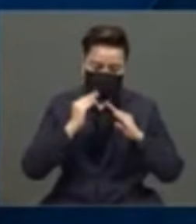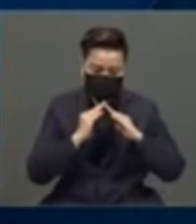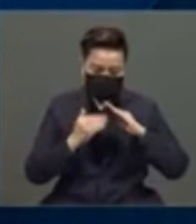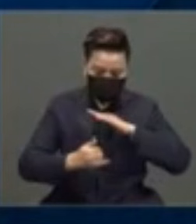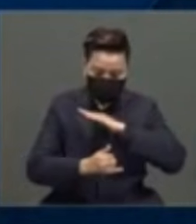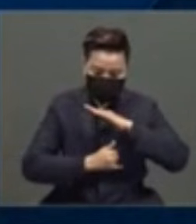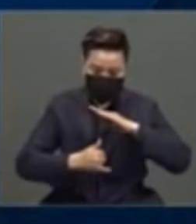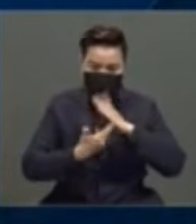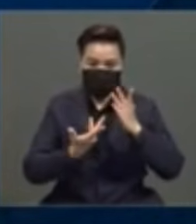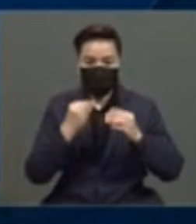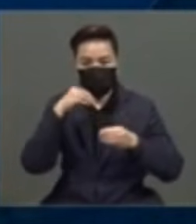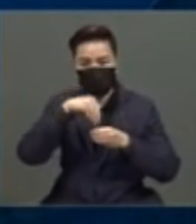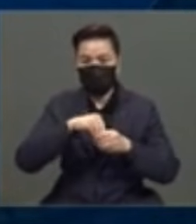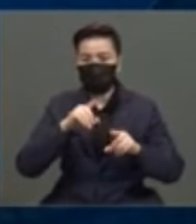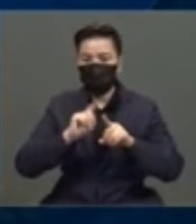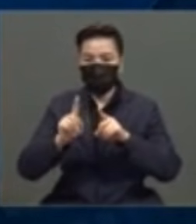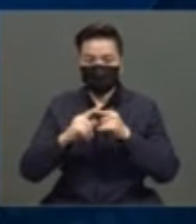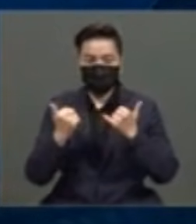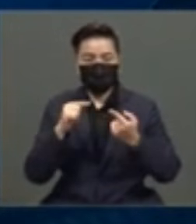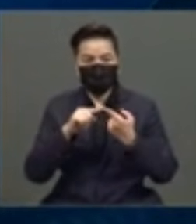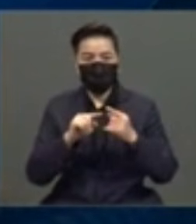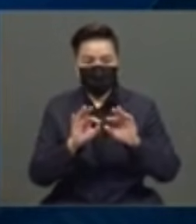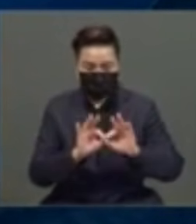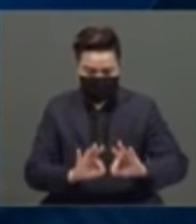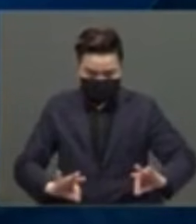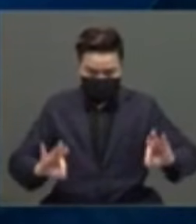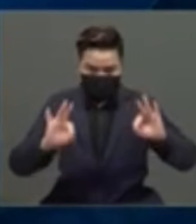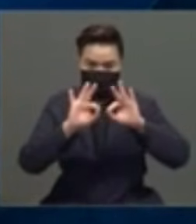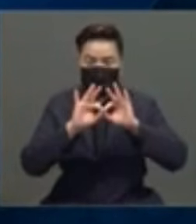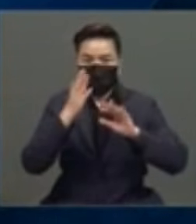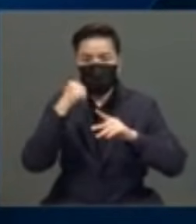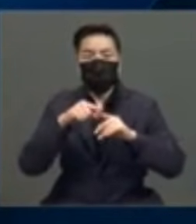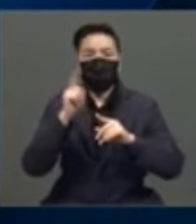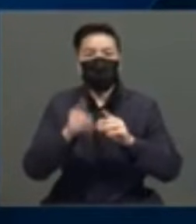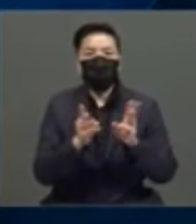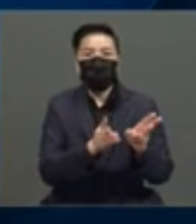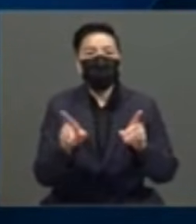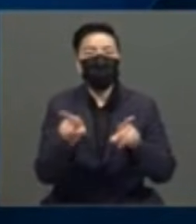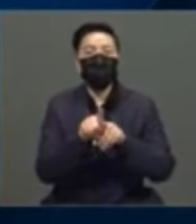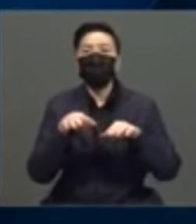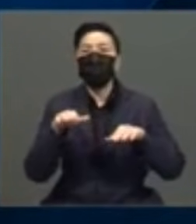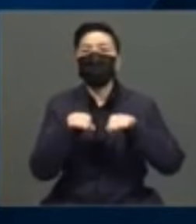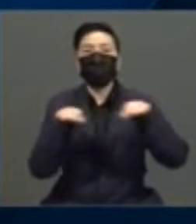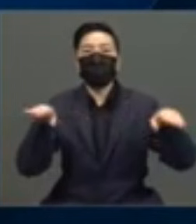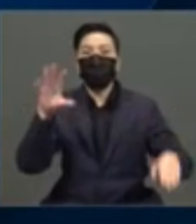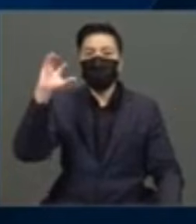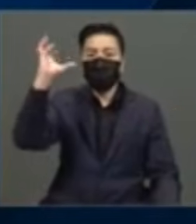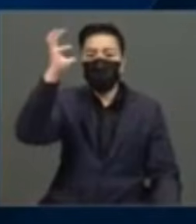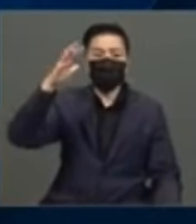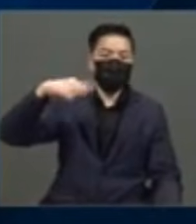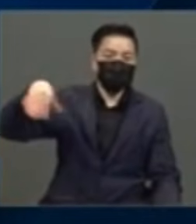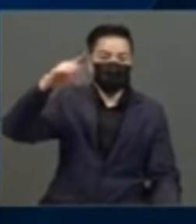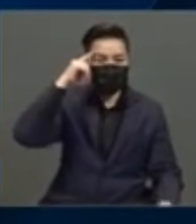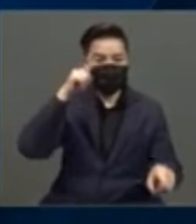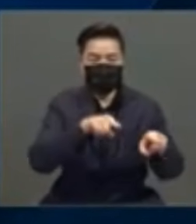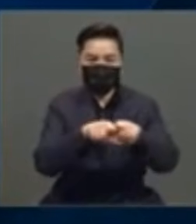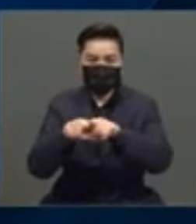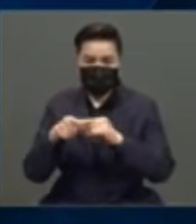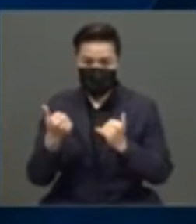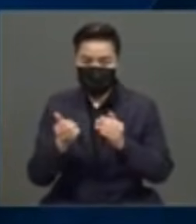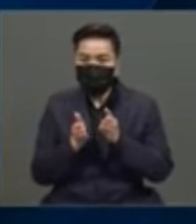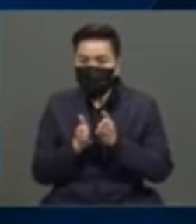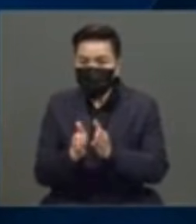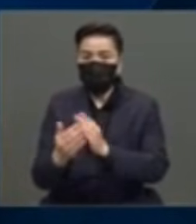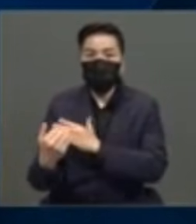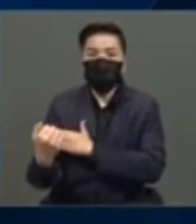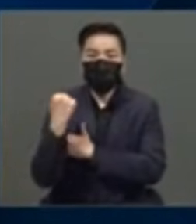การอยู่กับที่ตั้งตรงนี้มีความสำคัญสูงสุดเป็นหลักการสากลไปแล้วเพราะฉะนั้นมาตรการเหล่านี้ฝ่ายมั่นคง